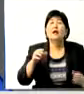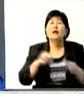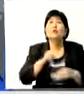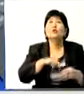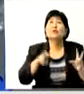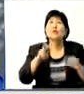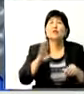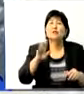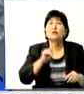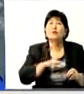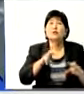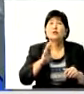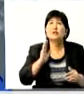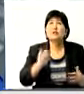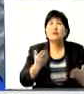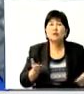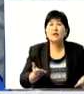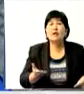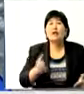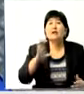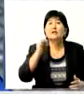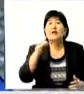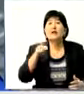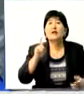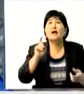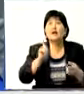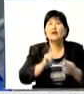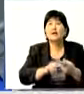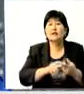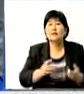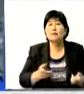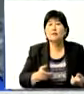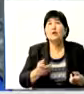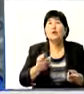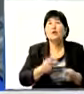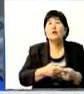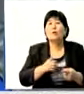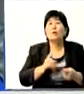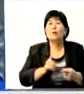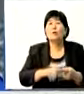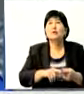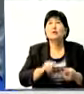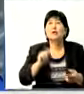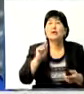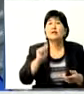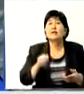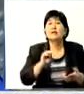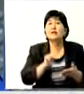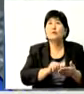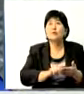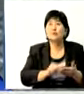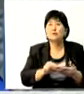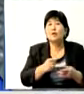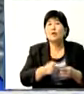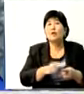мысалға айтып, жұмыс іздейтін болса, өз сайтқа кіріп, яғни бос орын сілтемесін басқан жағдайда, яғни